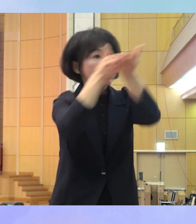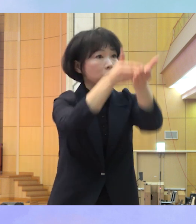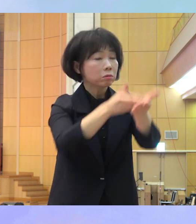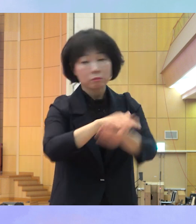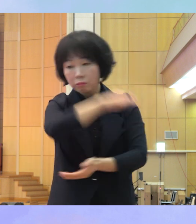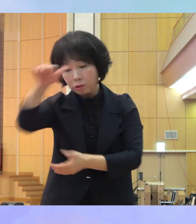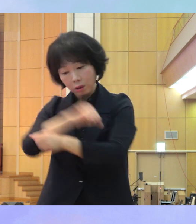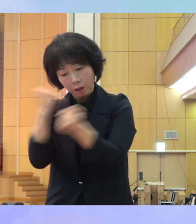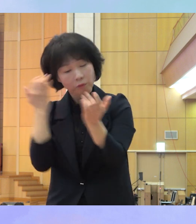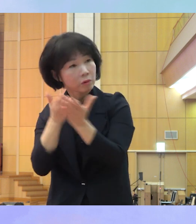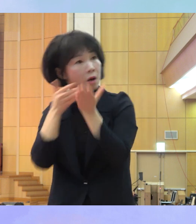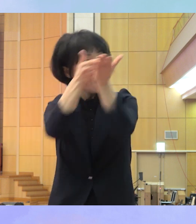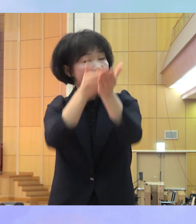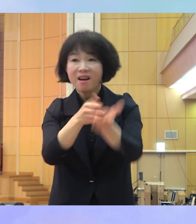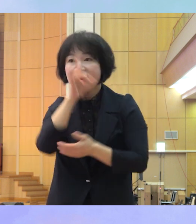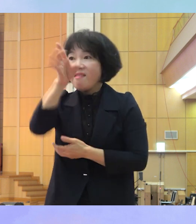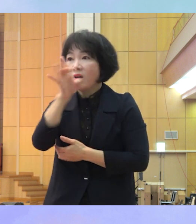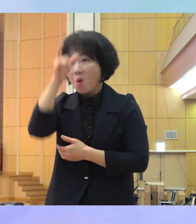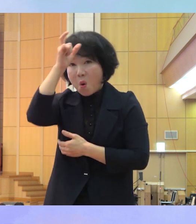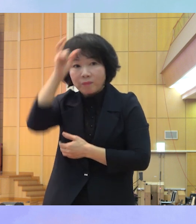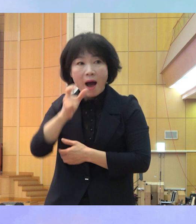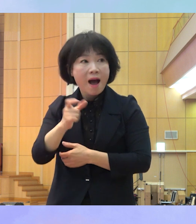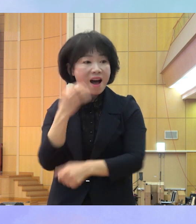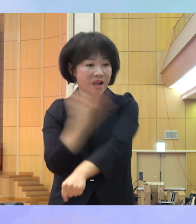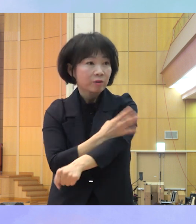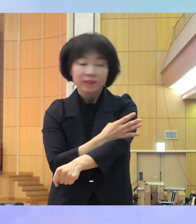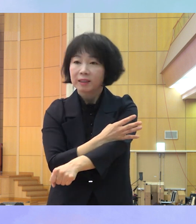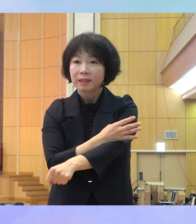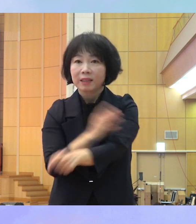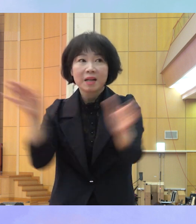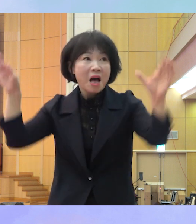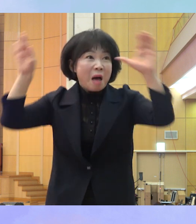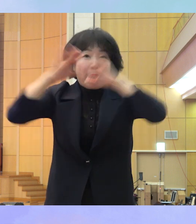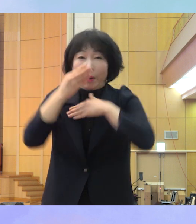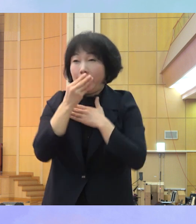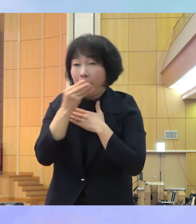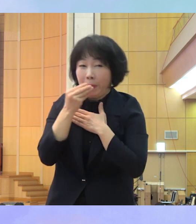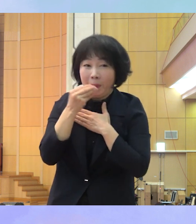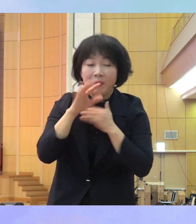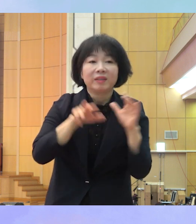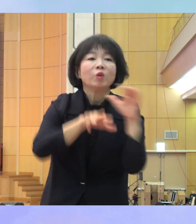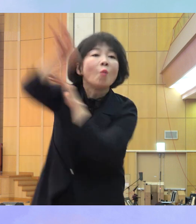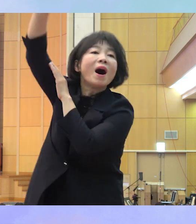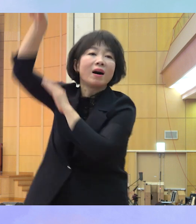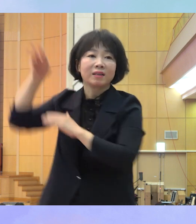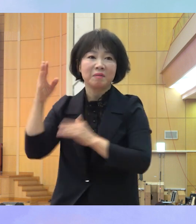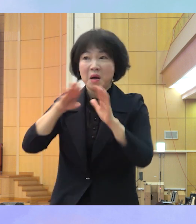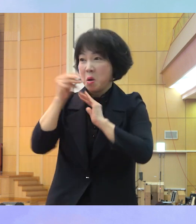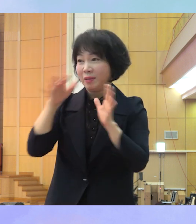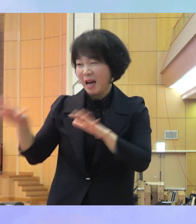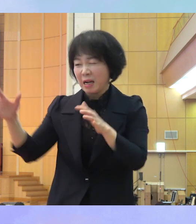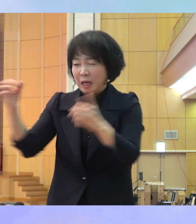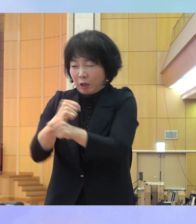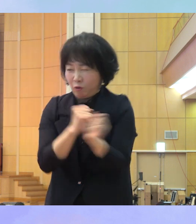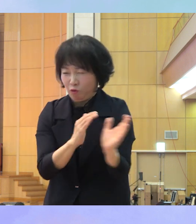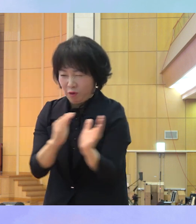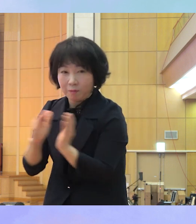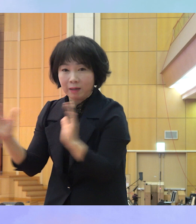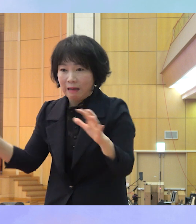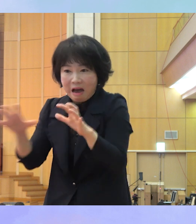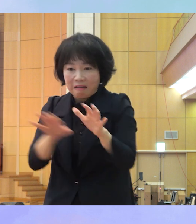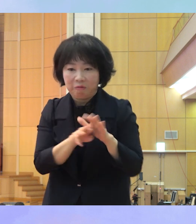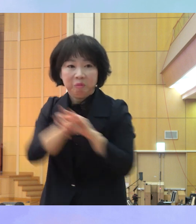그 사이에 탈출하는 겁니다. 그 사이에 애굽에서 막 빠져나오는 겁니다. 그런데